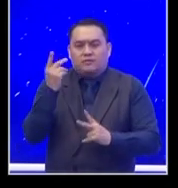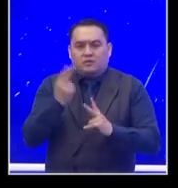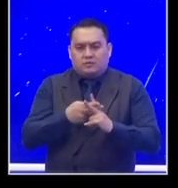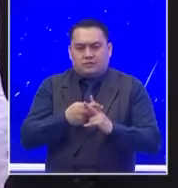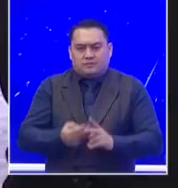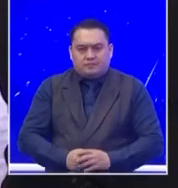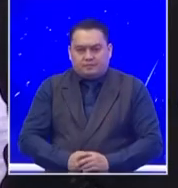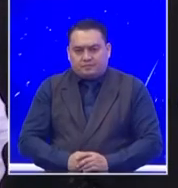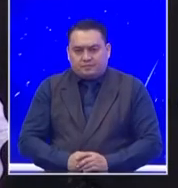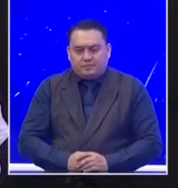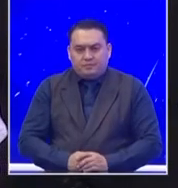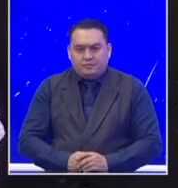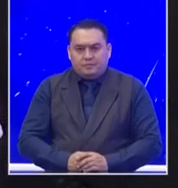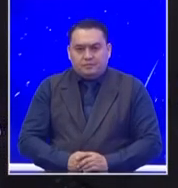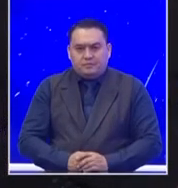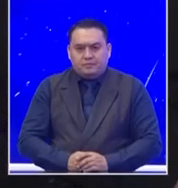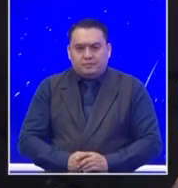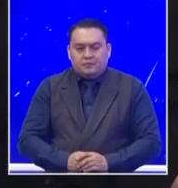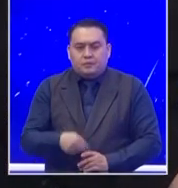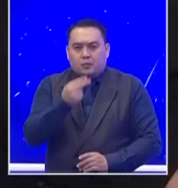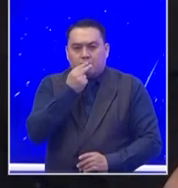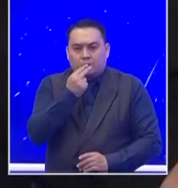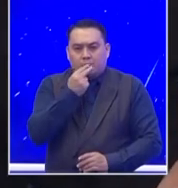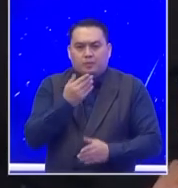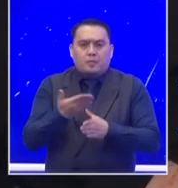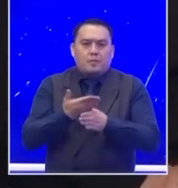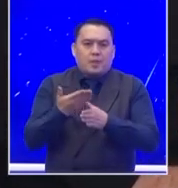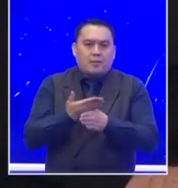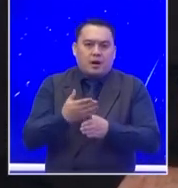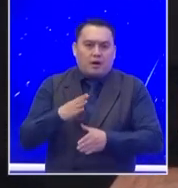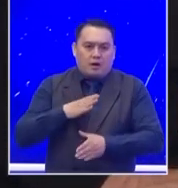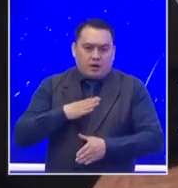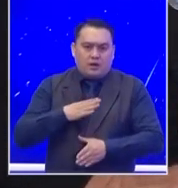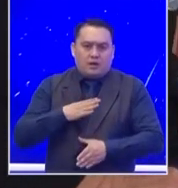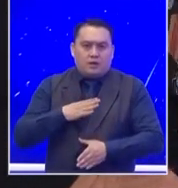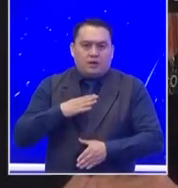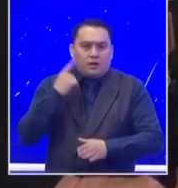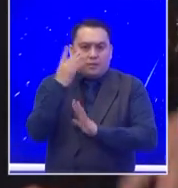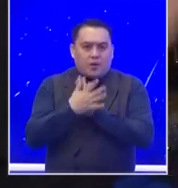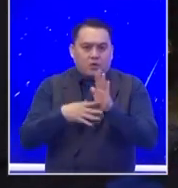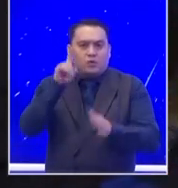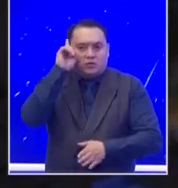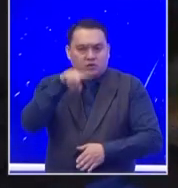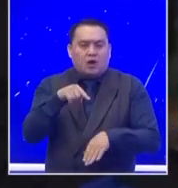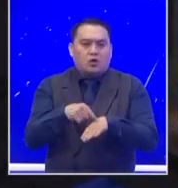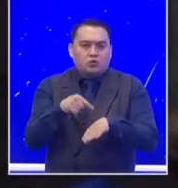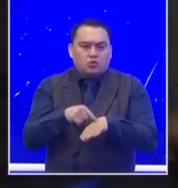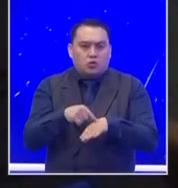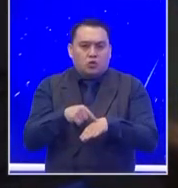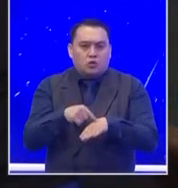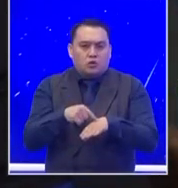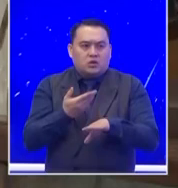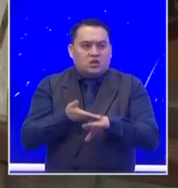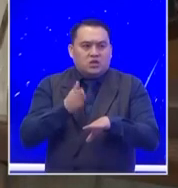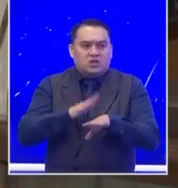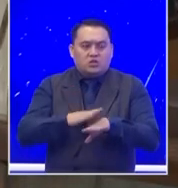хлеба. Продуктами помогали. Чем могли, помогали, одежды. Да сами же тоже